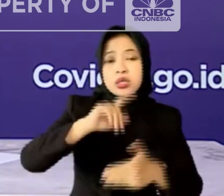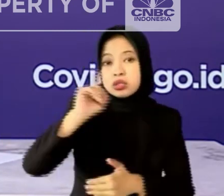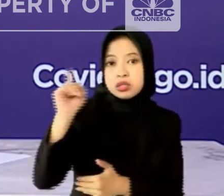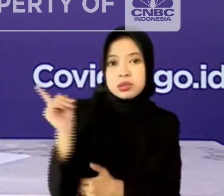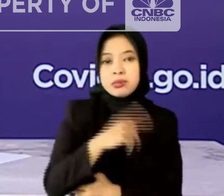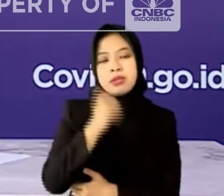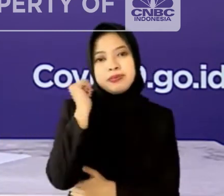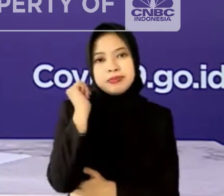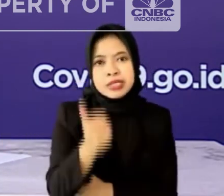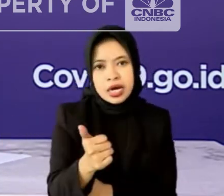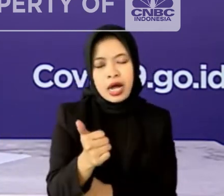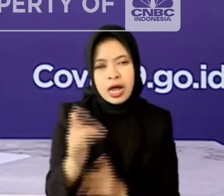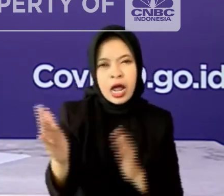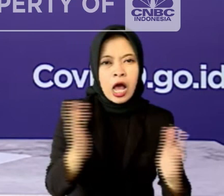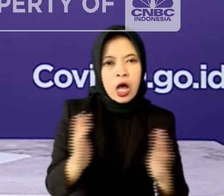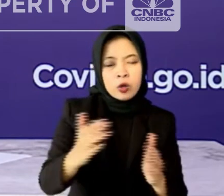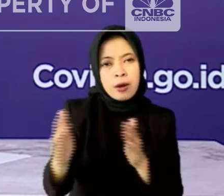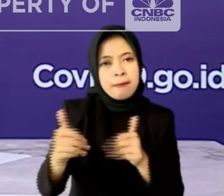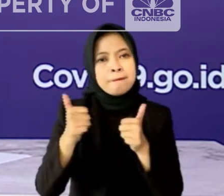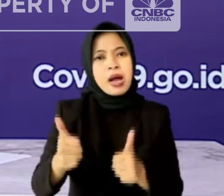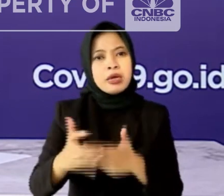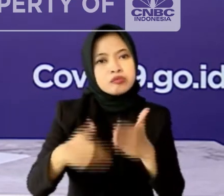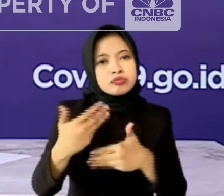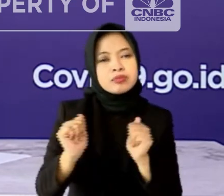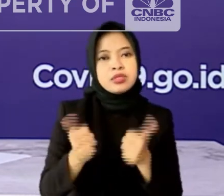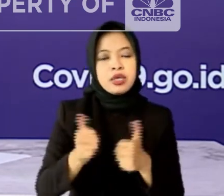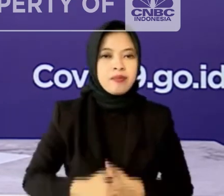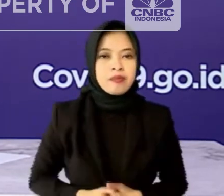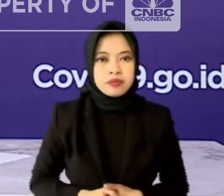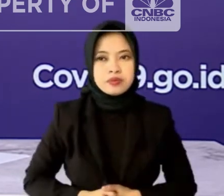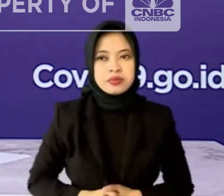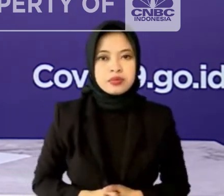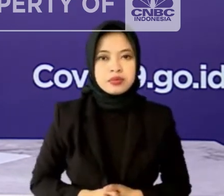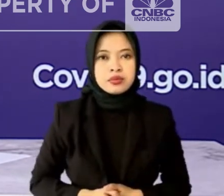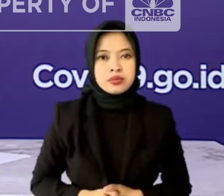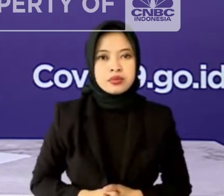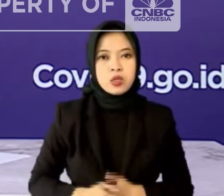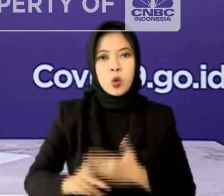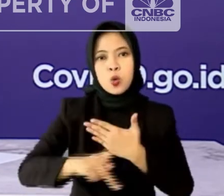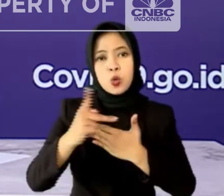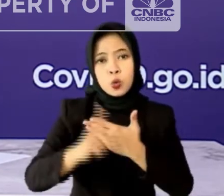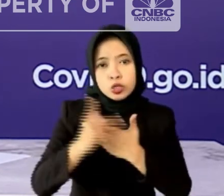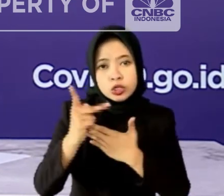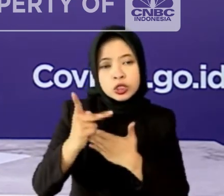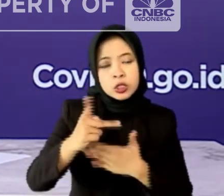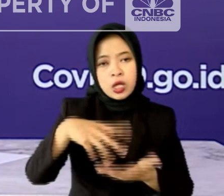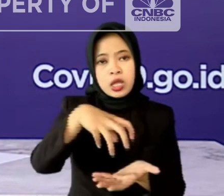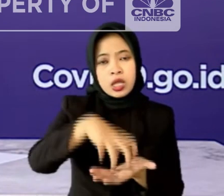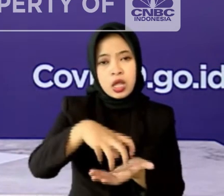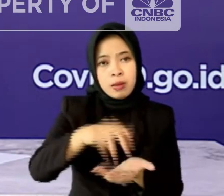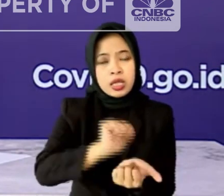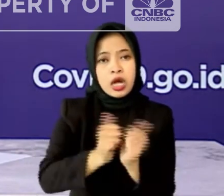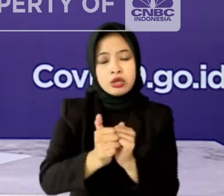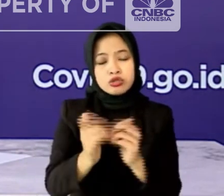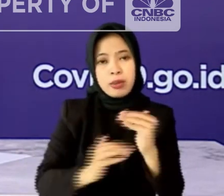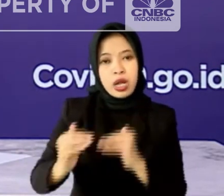dan cepat sehingga dapat dikendalikan dengan baik lonjakan kasus di Kudus Jawa Tengah sudah